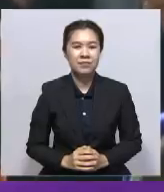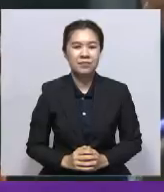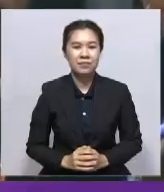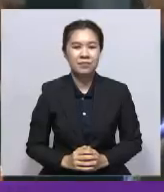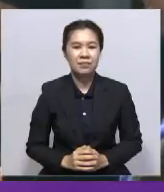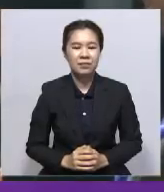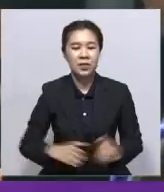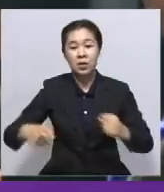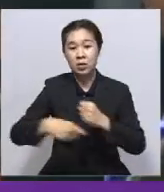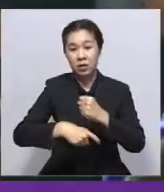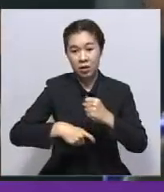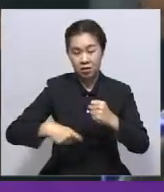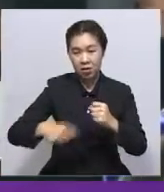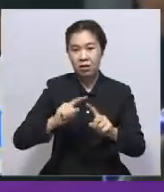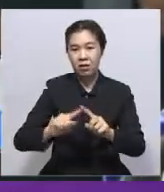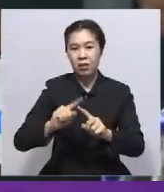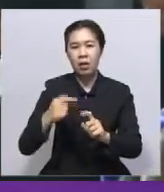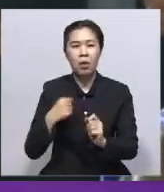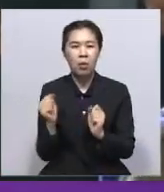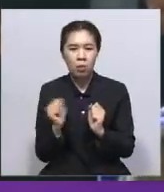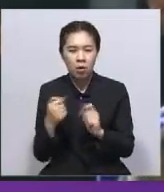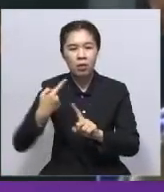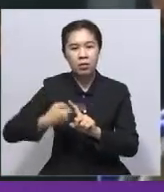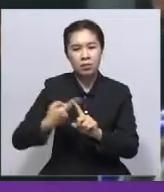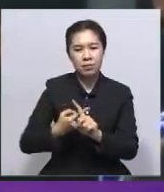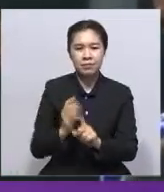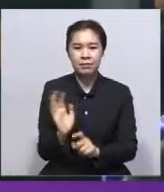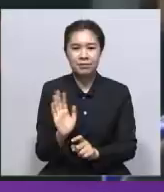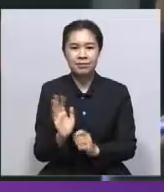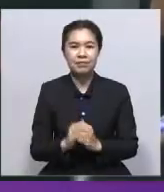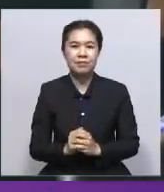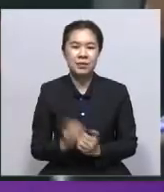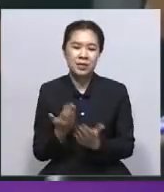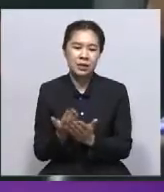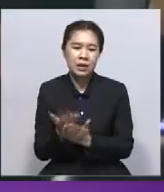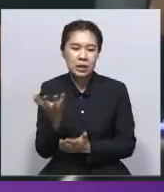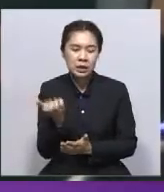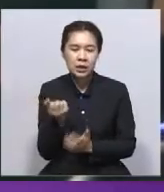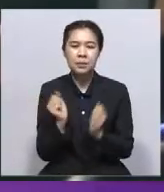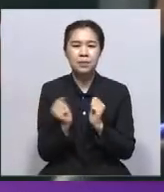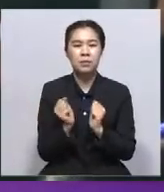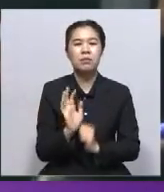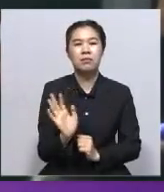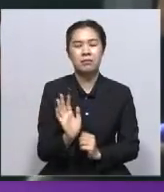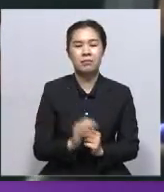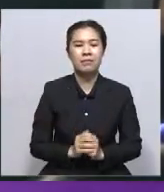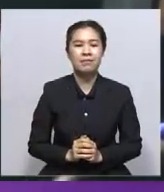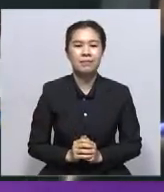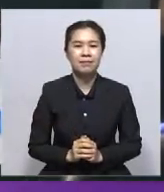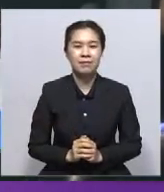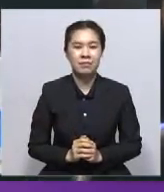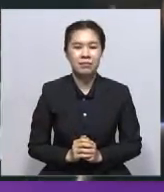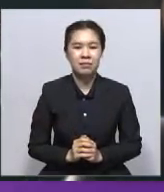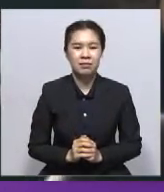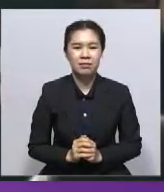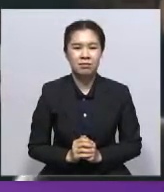าวไร่ชาวนาก็กลัวเวลาไปฟ้องใครเดี๋ยวเขาไม่ให้เช่านาเขาไม่ให้ยืมเงินเนี่ยมันพันกันไม่หมดอะไม่มีรัฐบาล